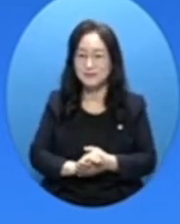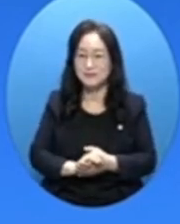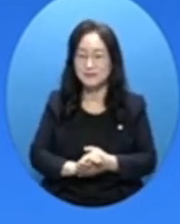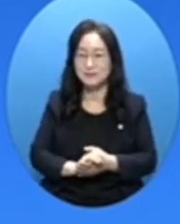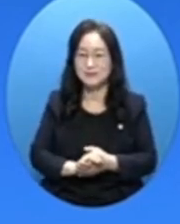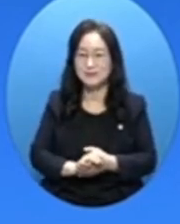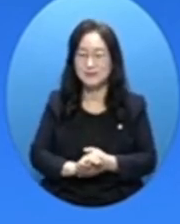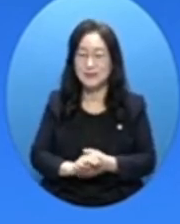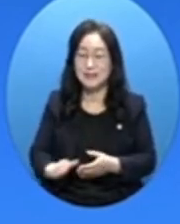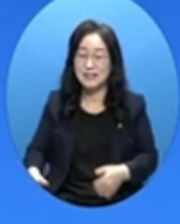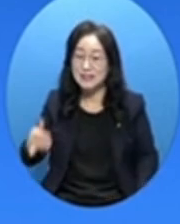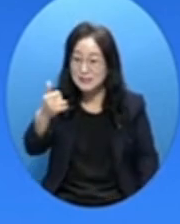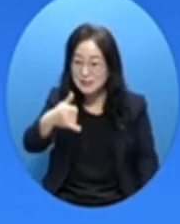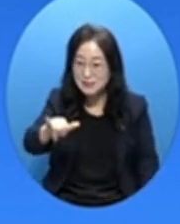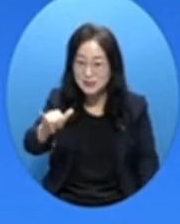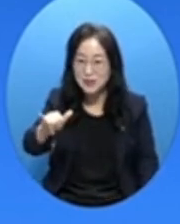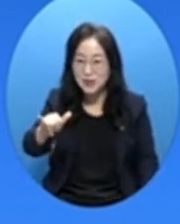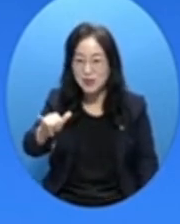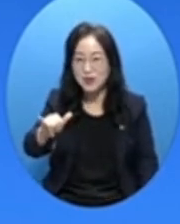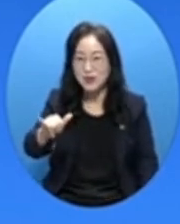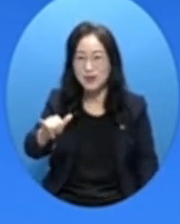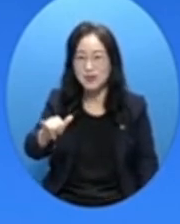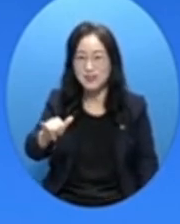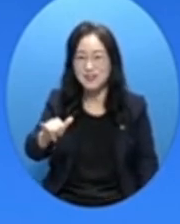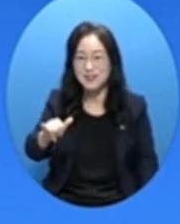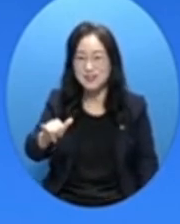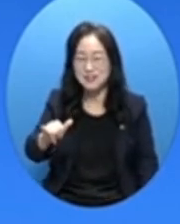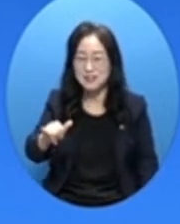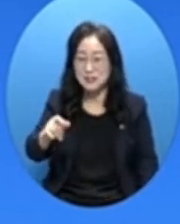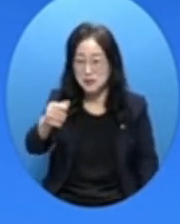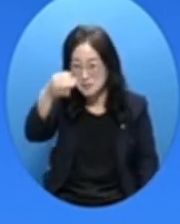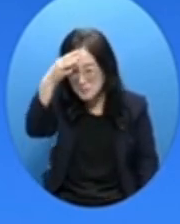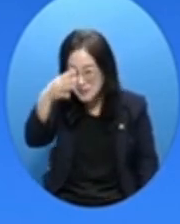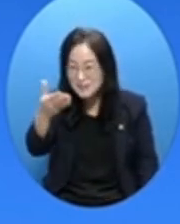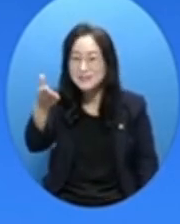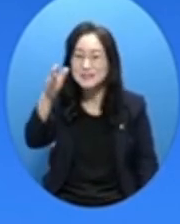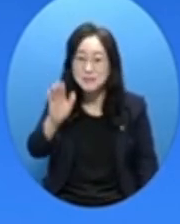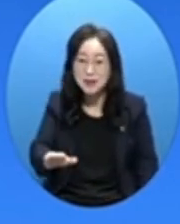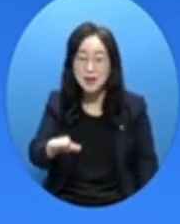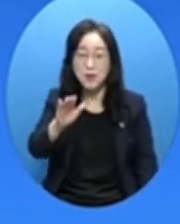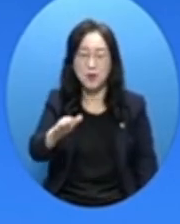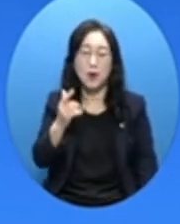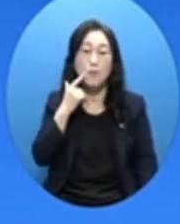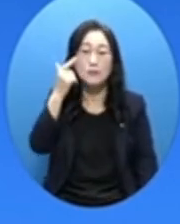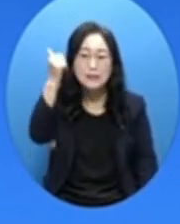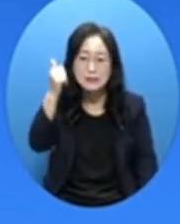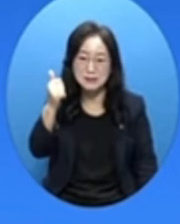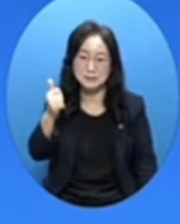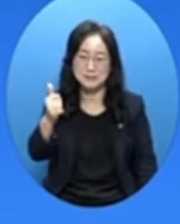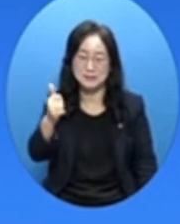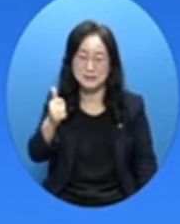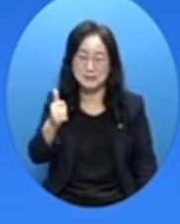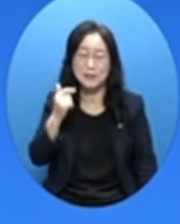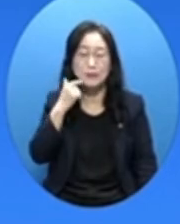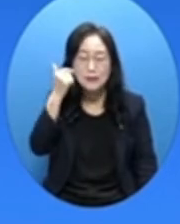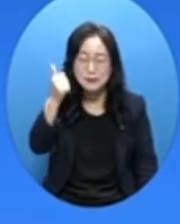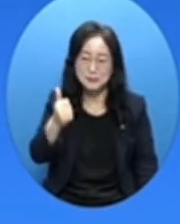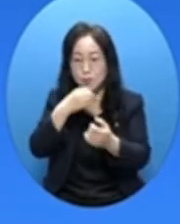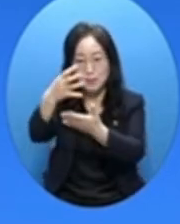들을 자녀들이 좀 적은 게 유감이긴 하지만 오늘 목사님이 이렇게 말씀하시더라고 가서 집에 와서 좀 전해주시기